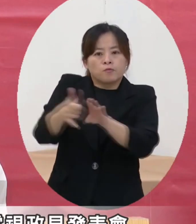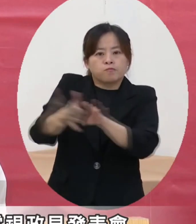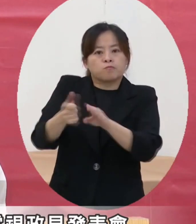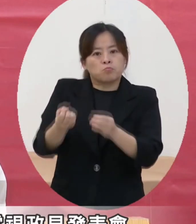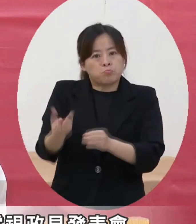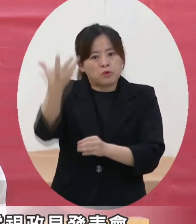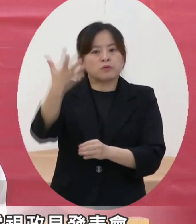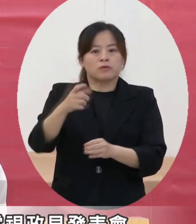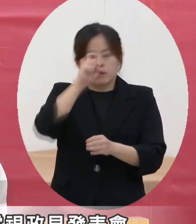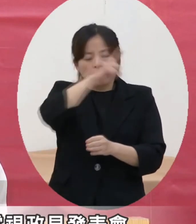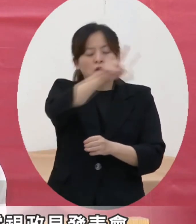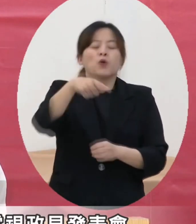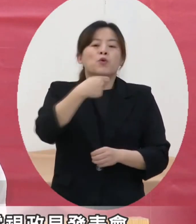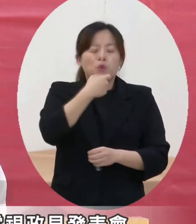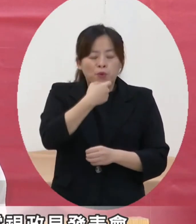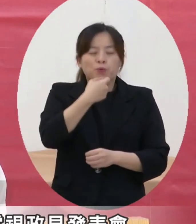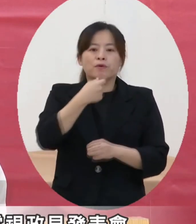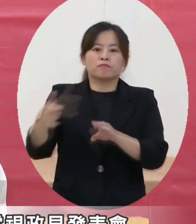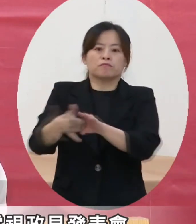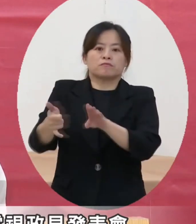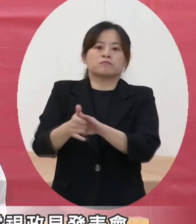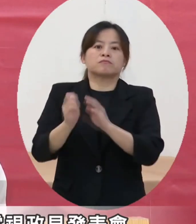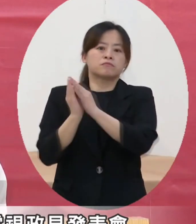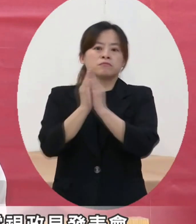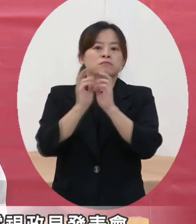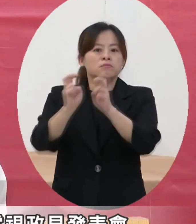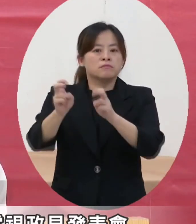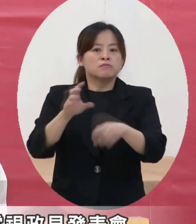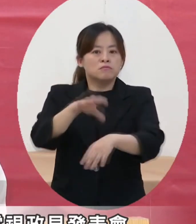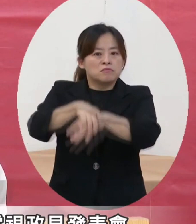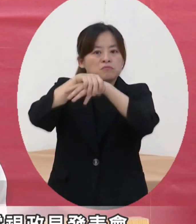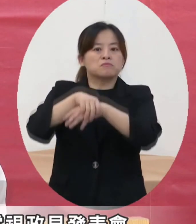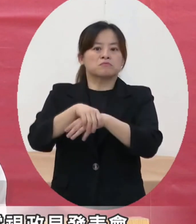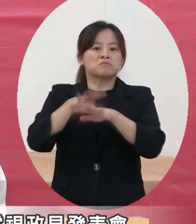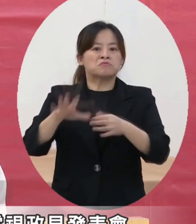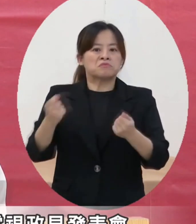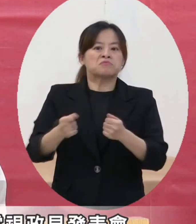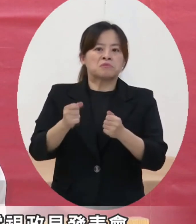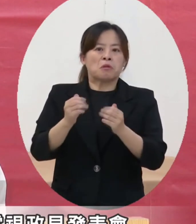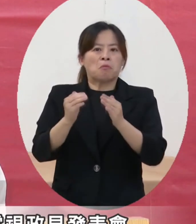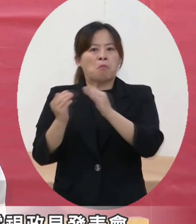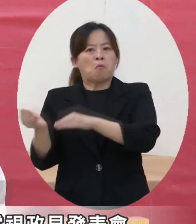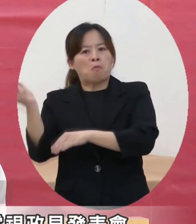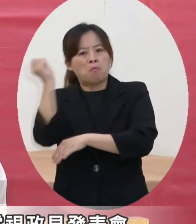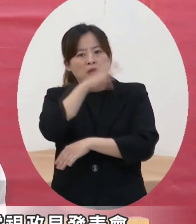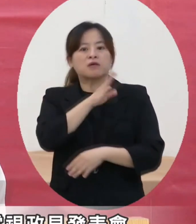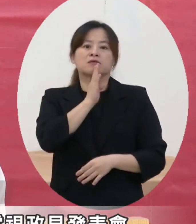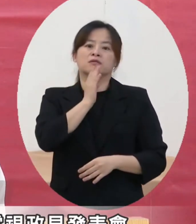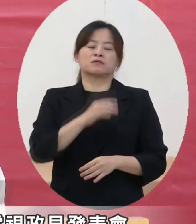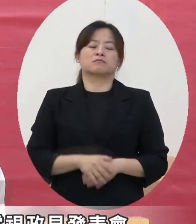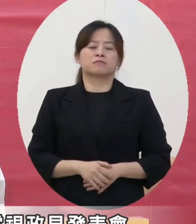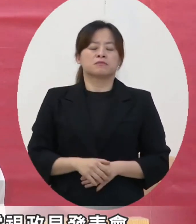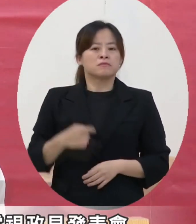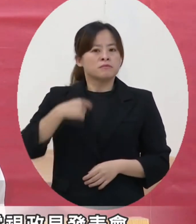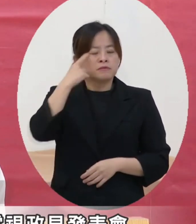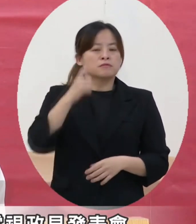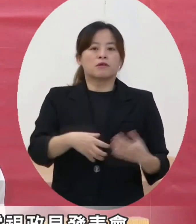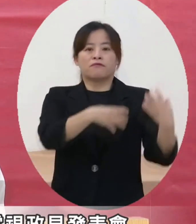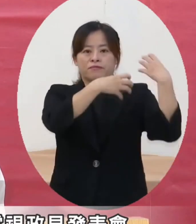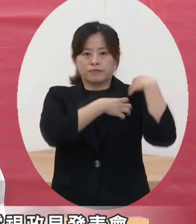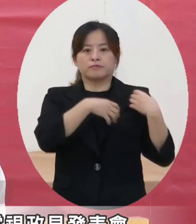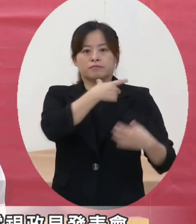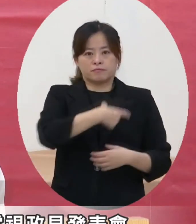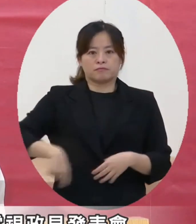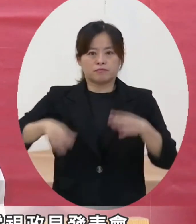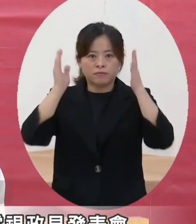率，让大家愿意去做桃捷，来救桃捷现在岌岌可危的财政问题。所以我想，一个负责认真的